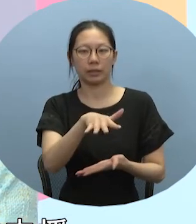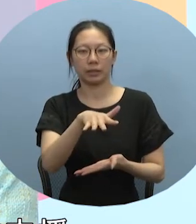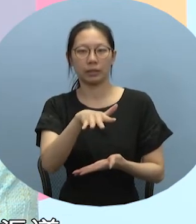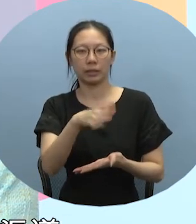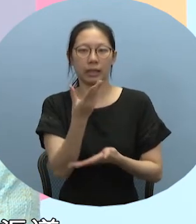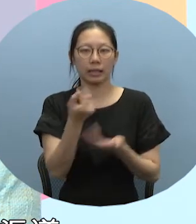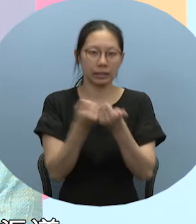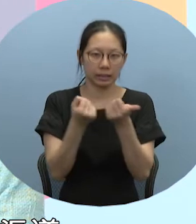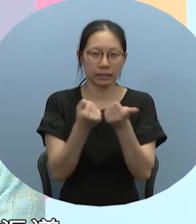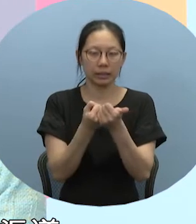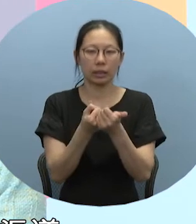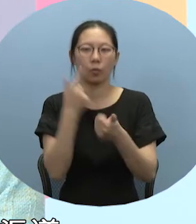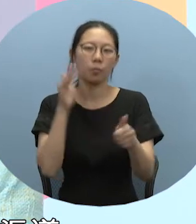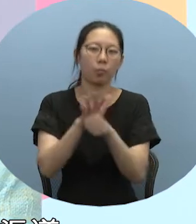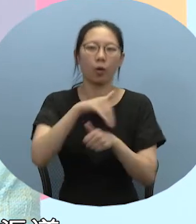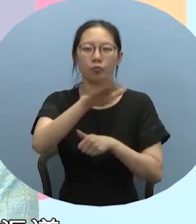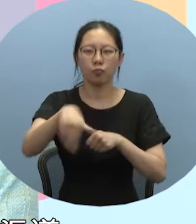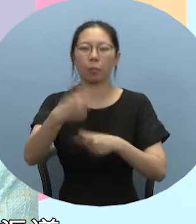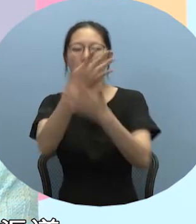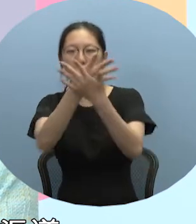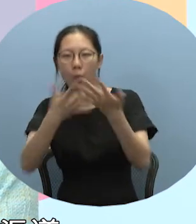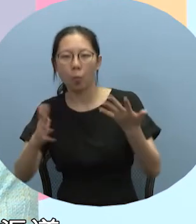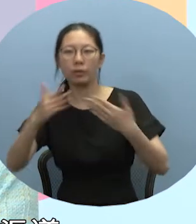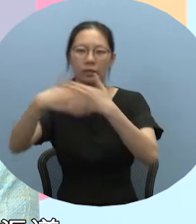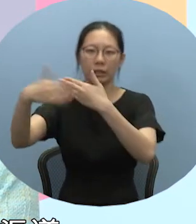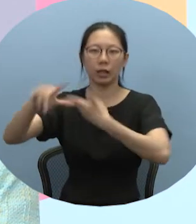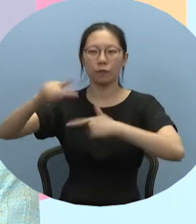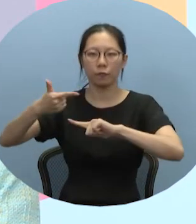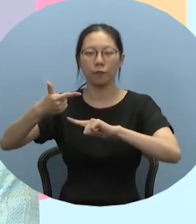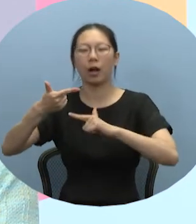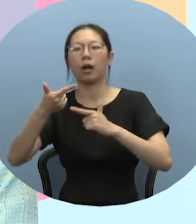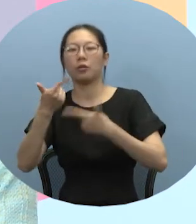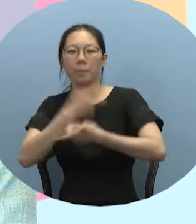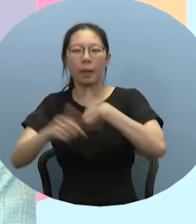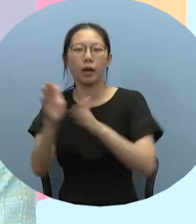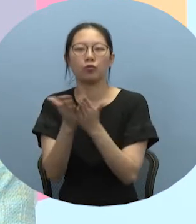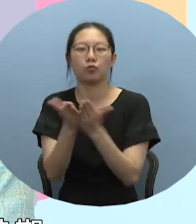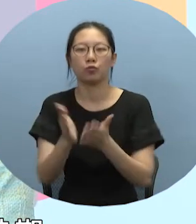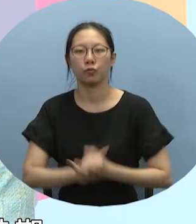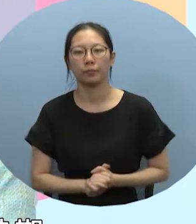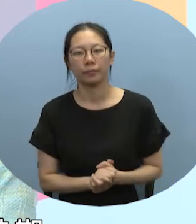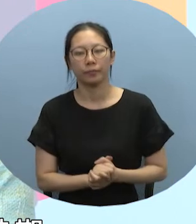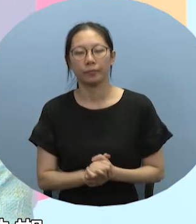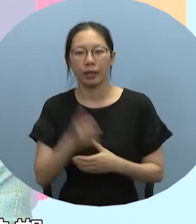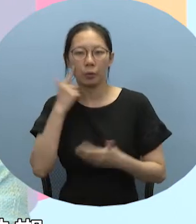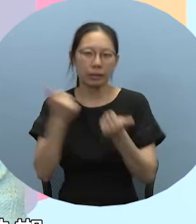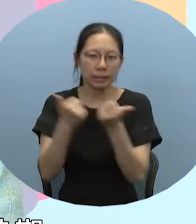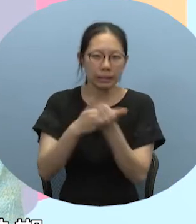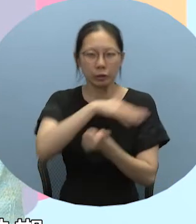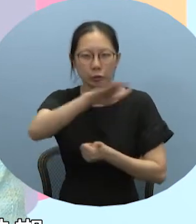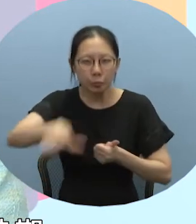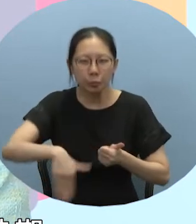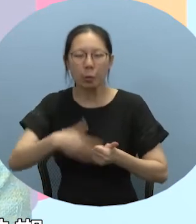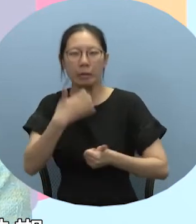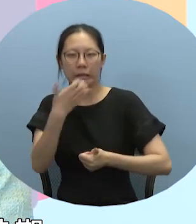援，協助他們開拓網上和其他渠道促進銷售，支援業界渡過這